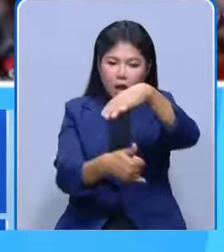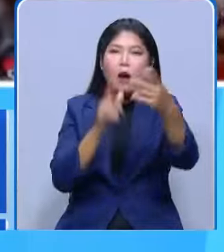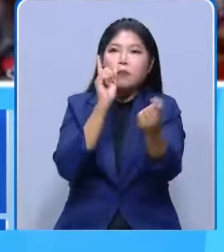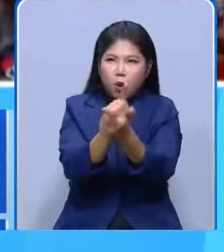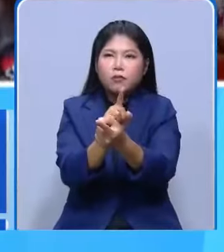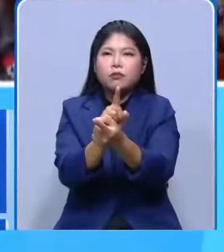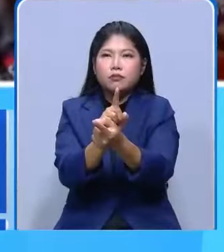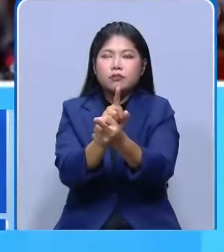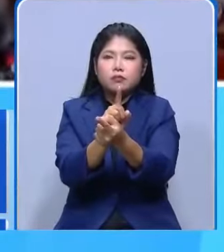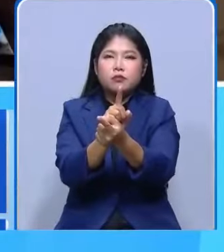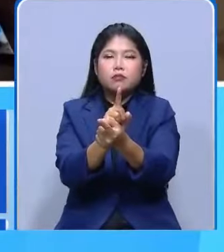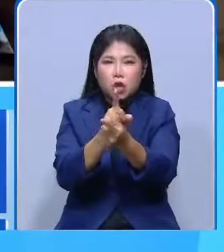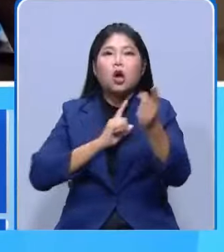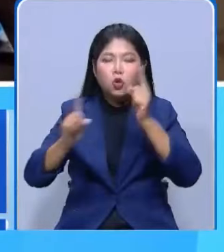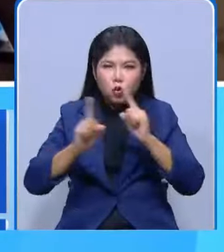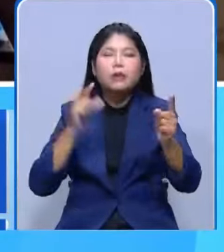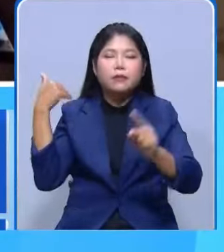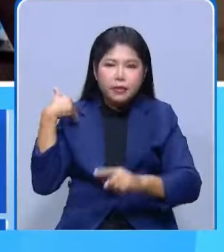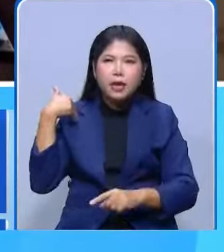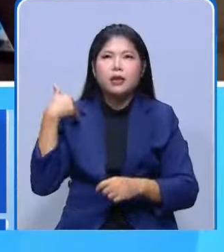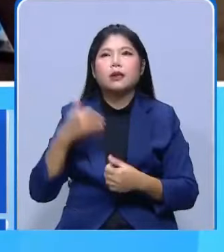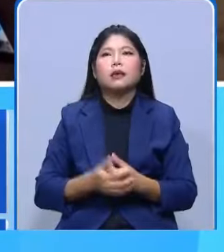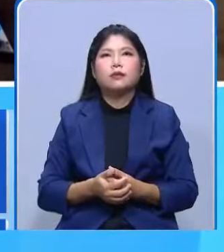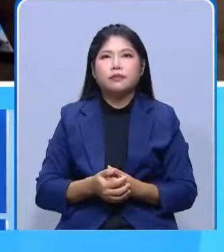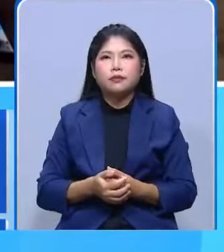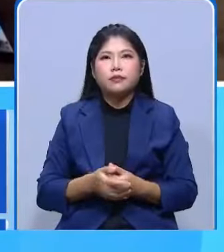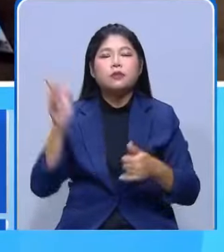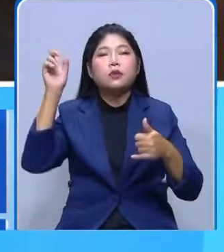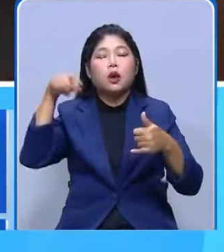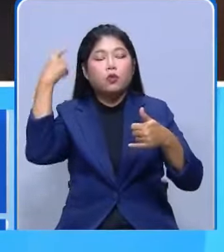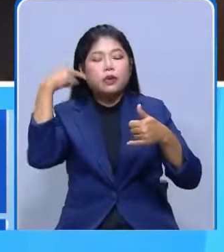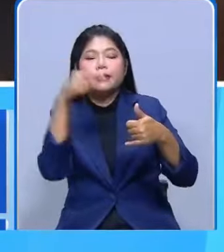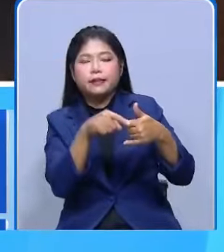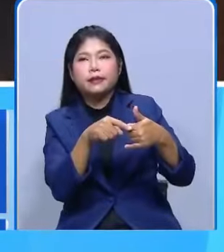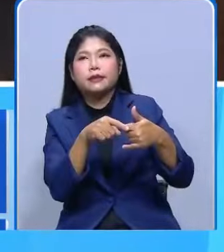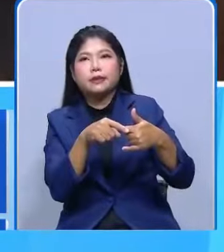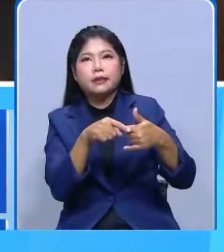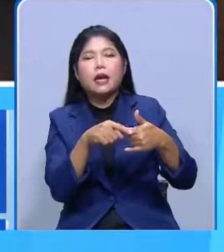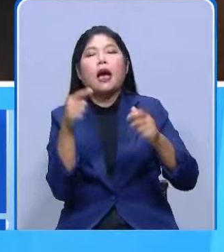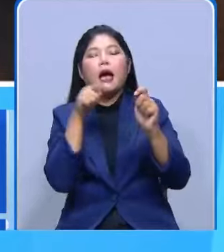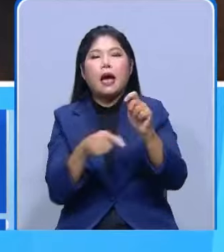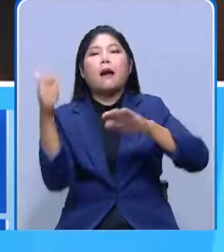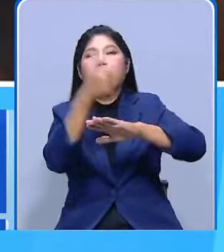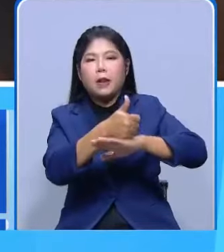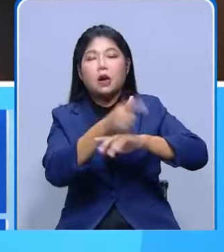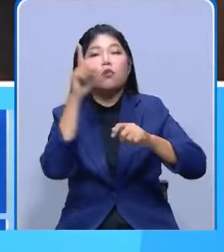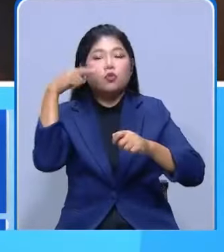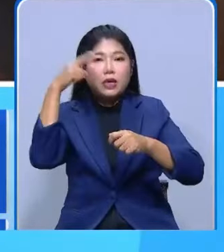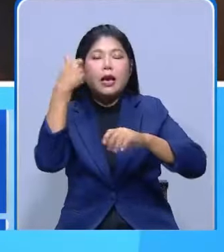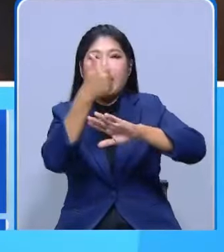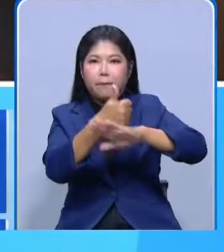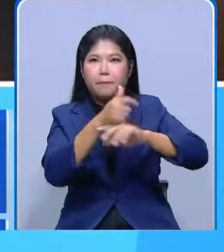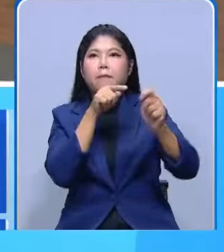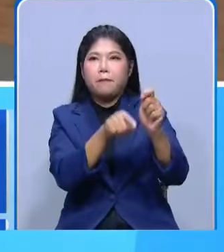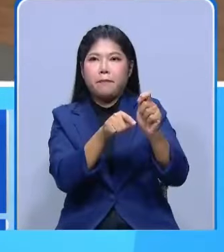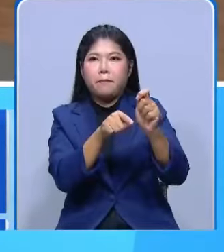จะได้สบายใจวาอย่งั้นค่ะโดยมีทางด้านของนางสาวจุธามาสบัวเพื่อนท่านเป็นใอมภสีบหาโภธนะคะพร้อมด้วยนาย